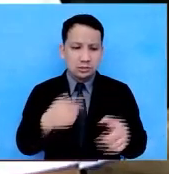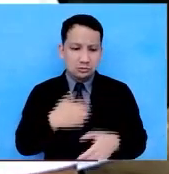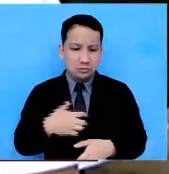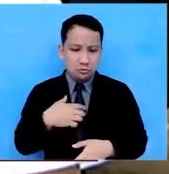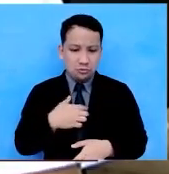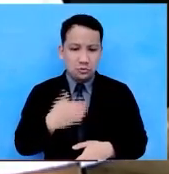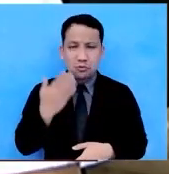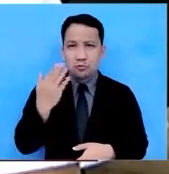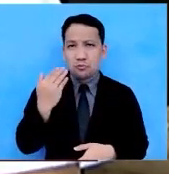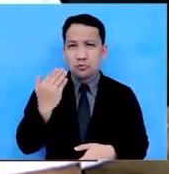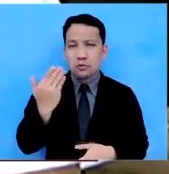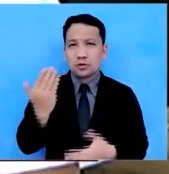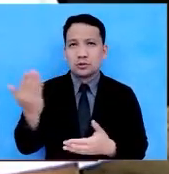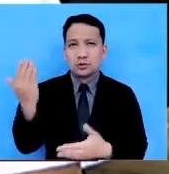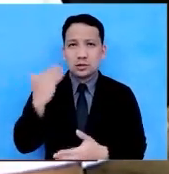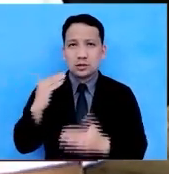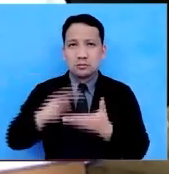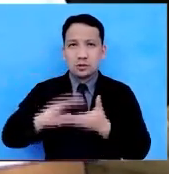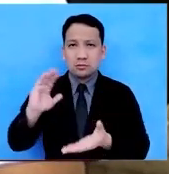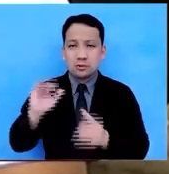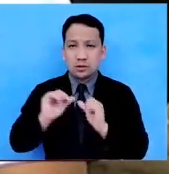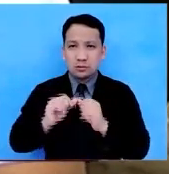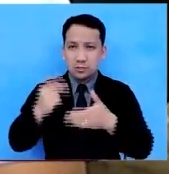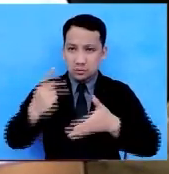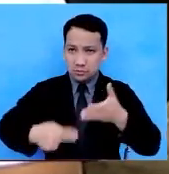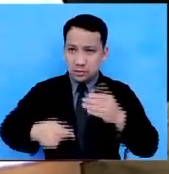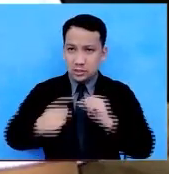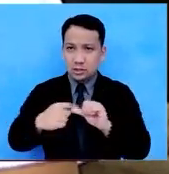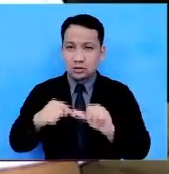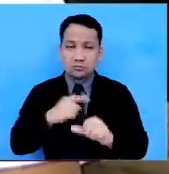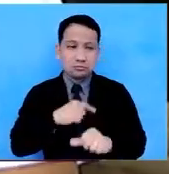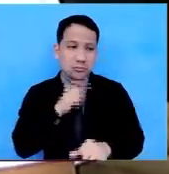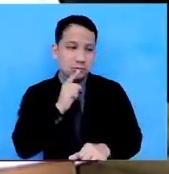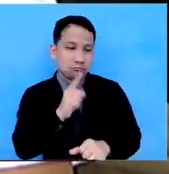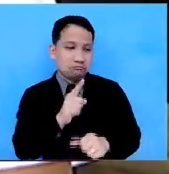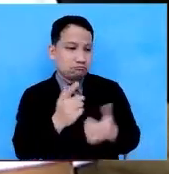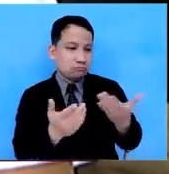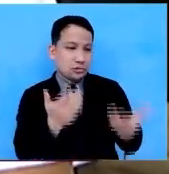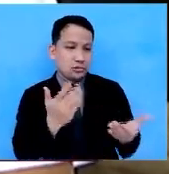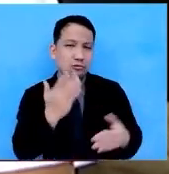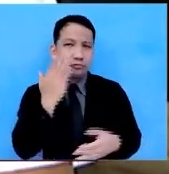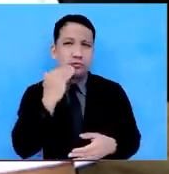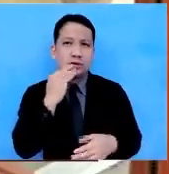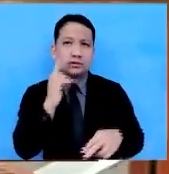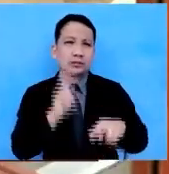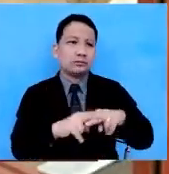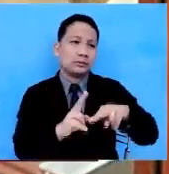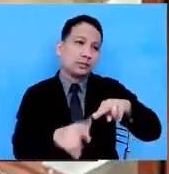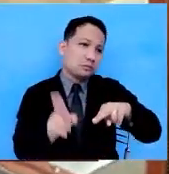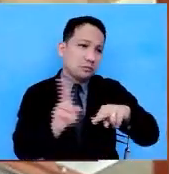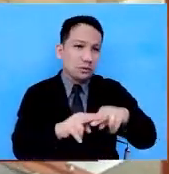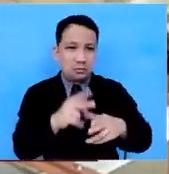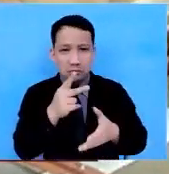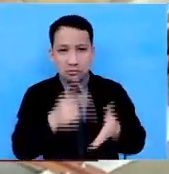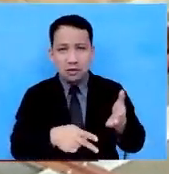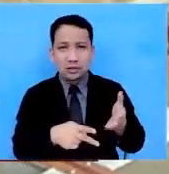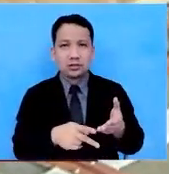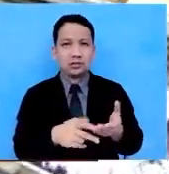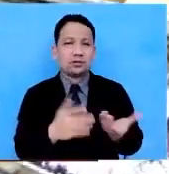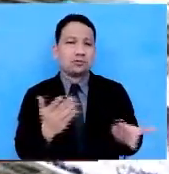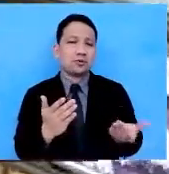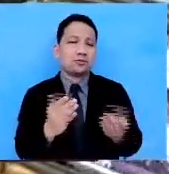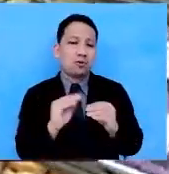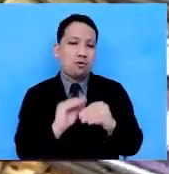daw tumaas ang aming presyo. Ay sabi ko naman, bakit hindi po namin itataas yan? Sobra ng taas kasi